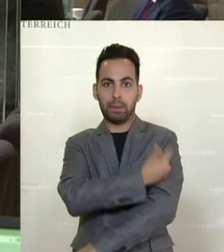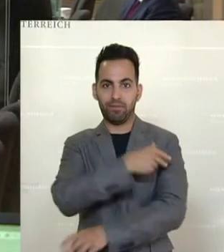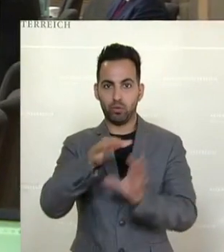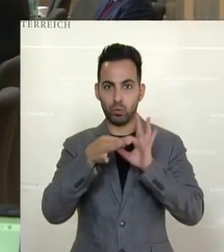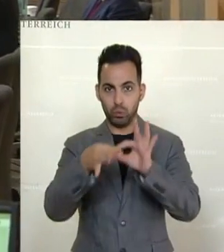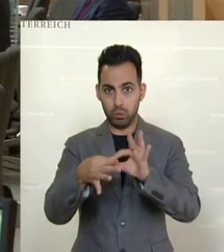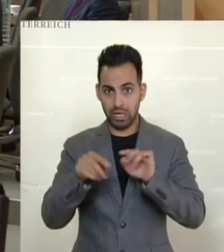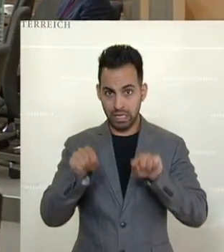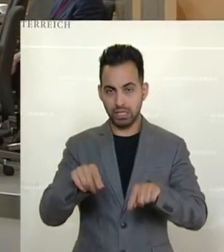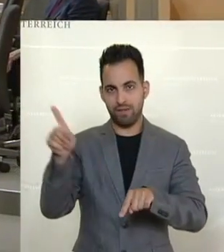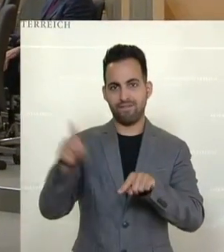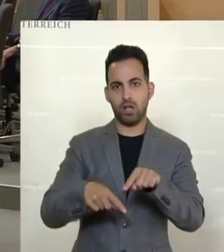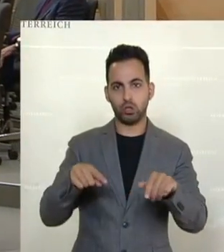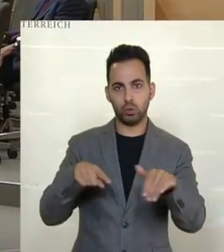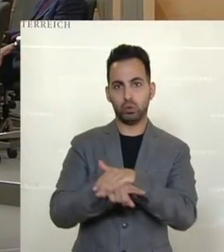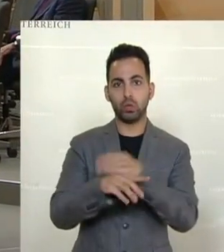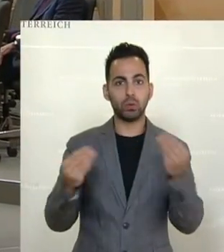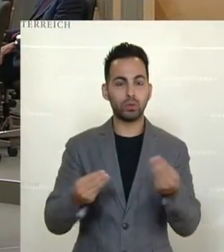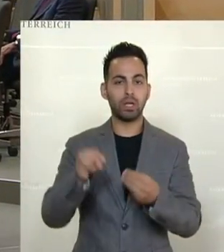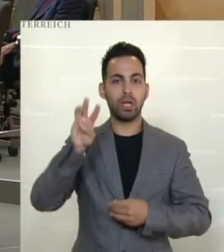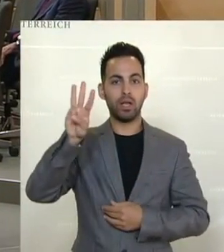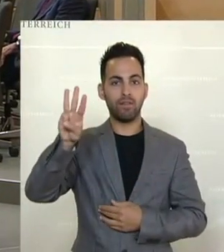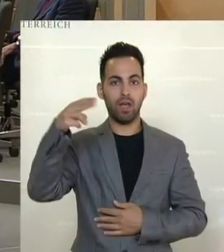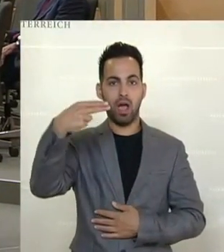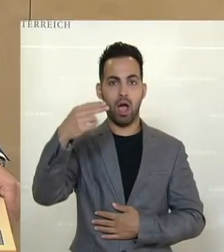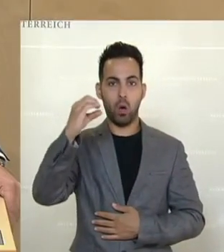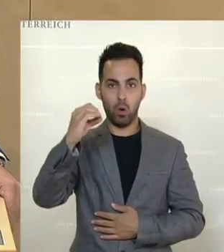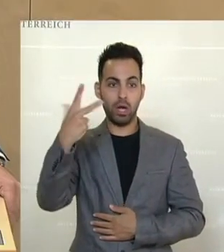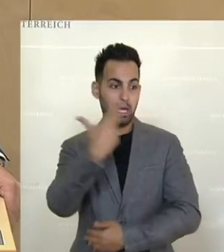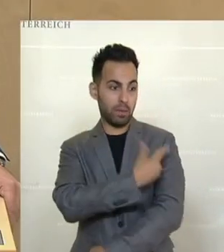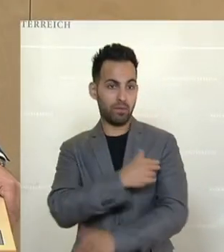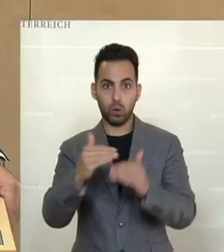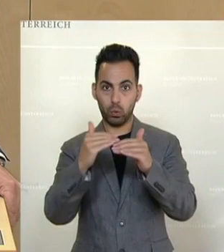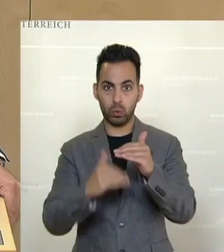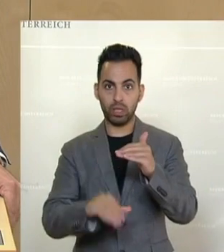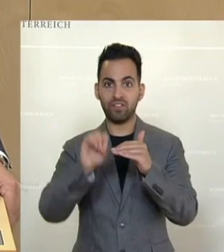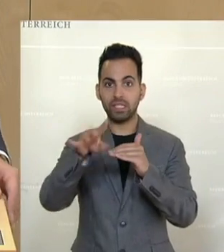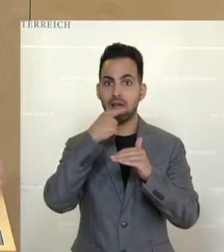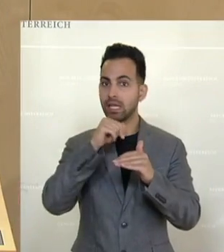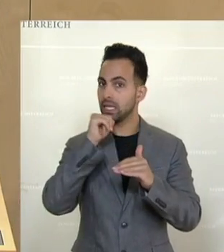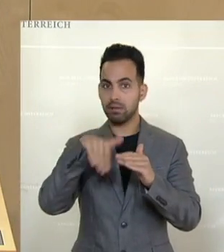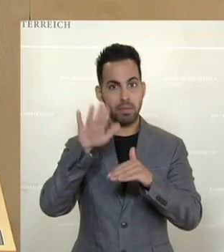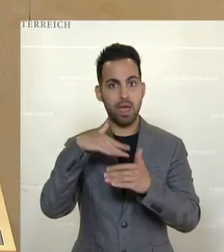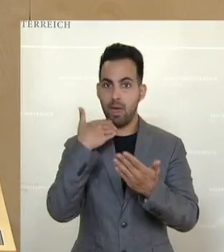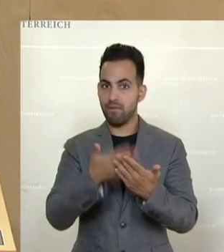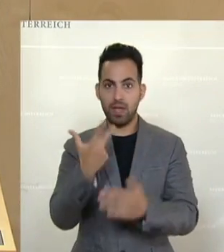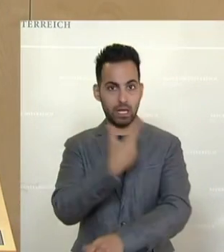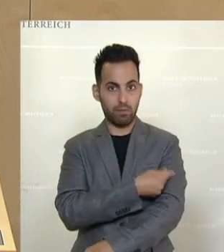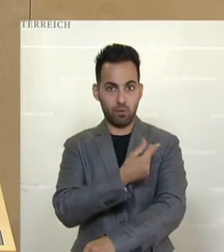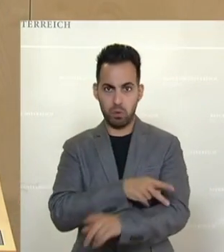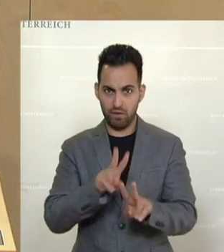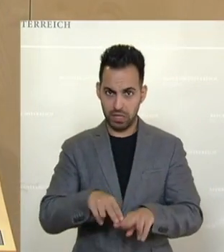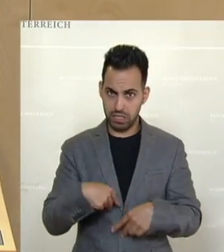einen falschen Zugang, denn die WHO mittlerweile empfiehlt das Impfen unter 14-Jährigen ja nicht mehr. Und wenn ich dann lese